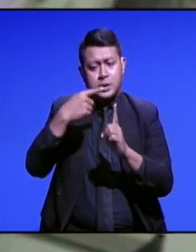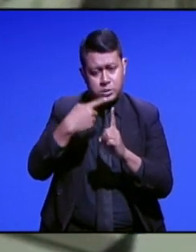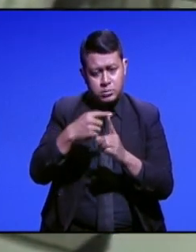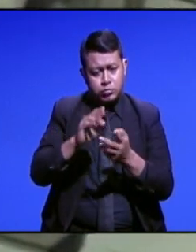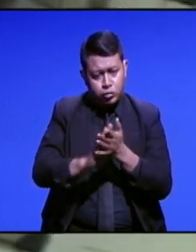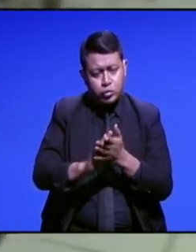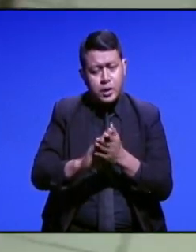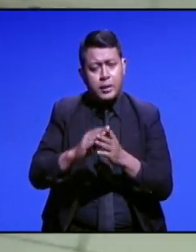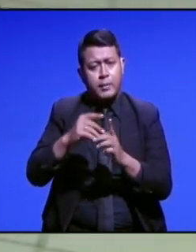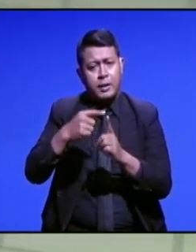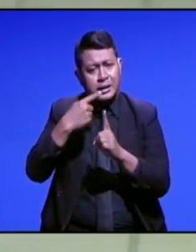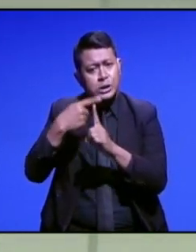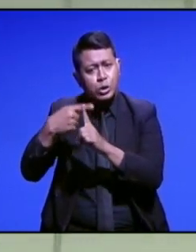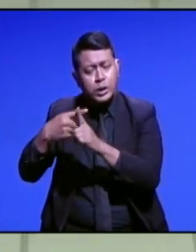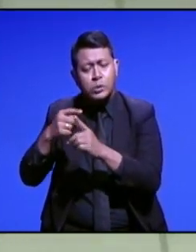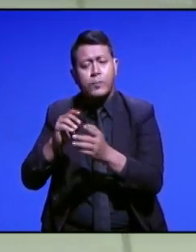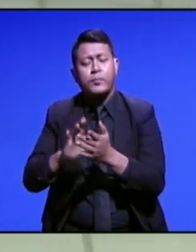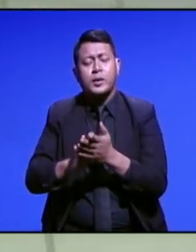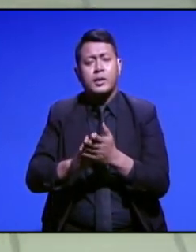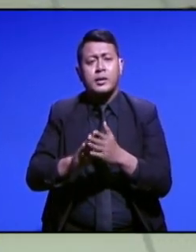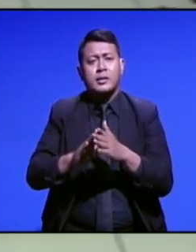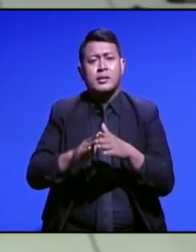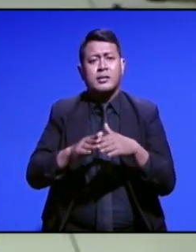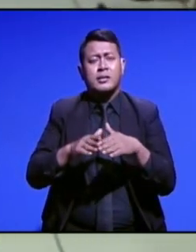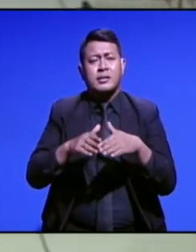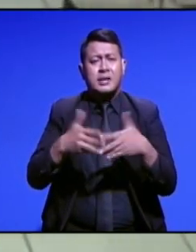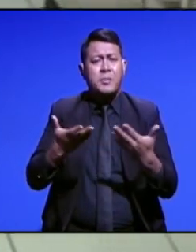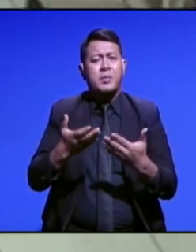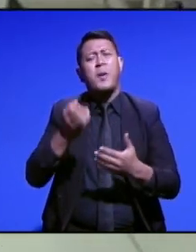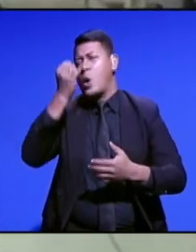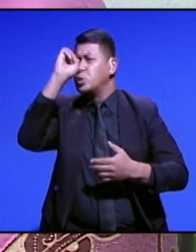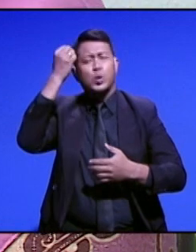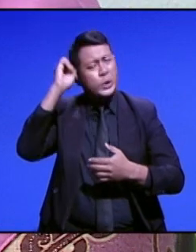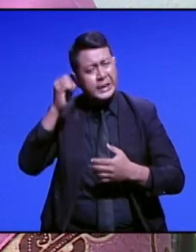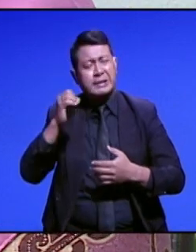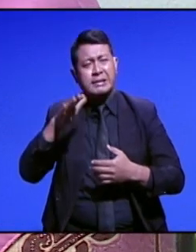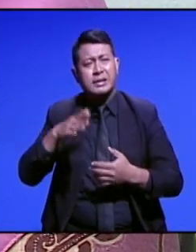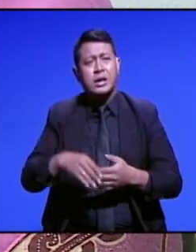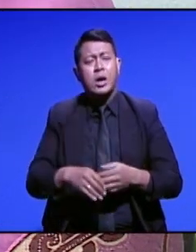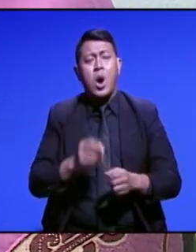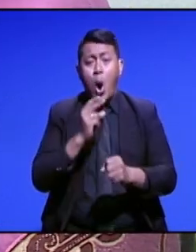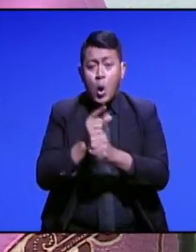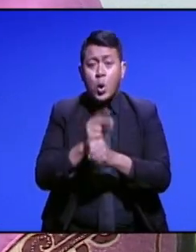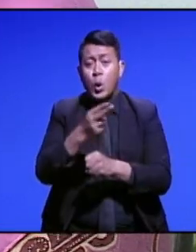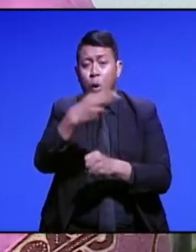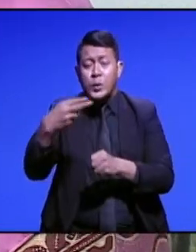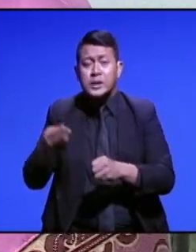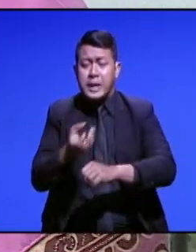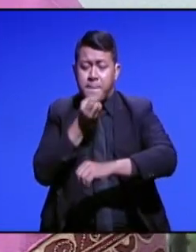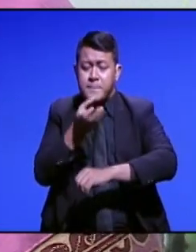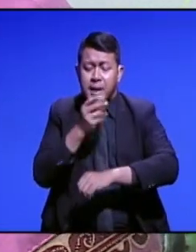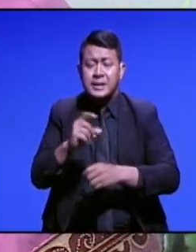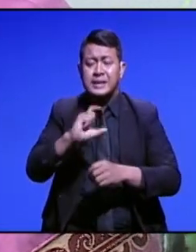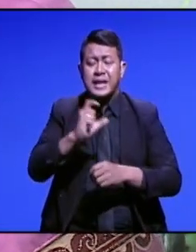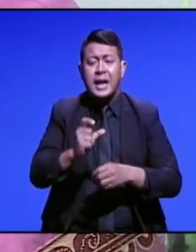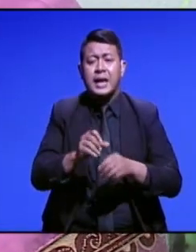di sekolah. Namun perubahan ini dinilai tidak akan mudah dilakukan. Guru Indonesia itu sebenarnya mengajar dengan pola yang sama,